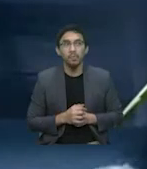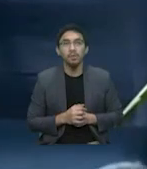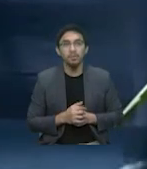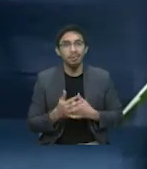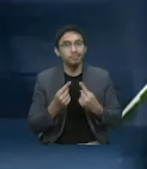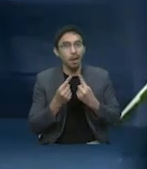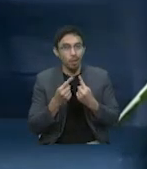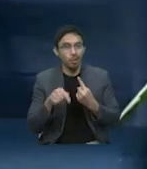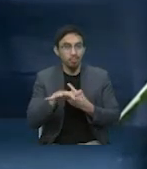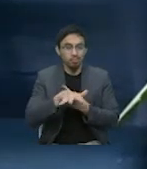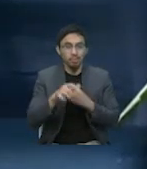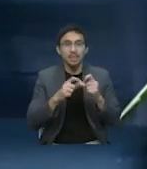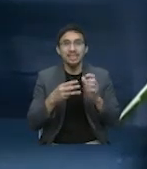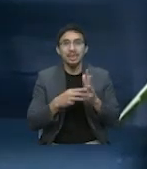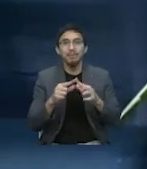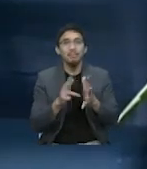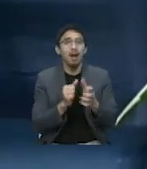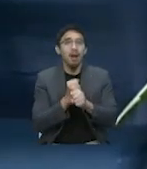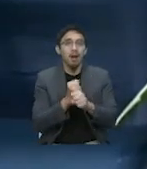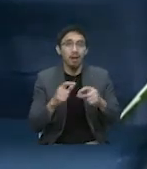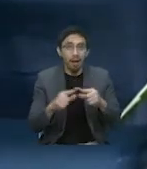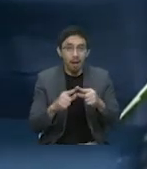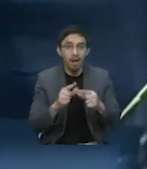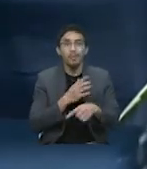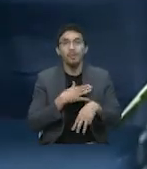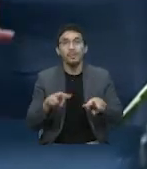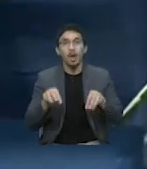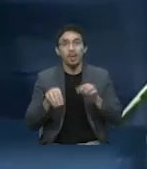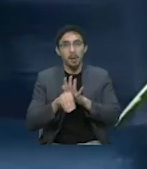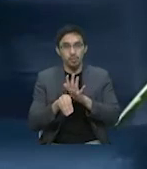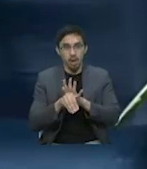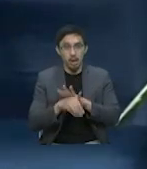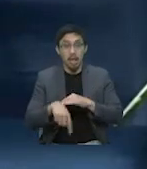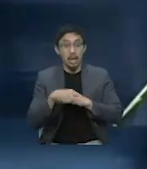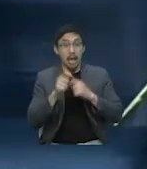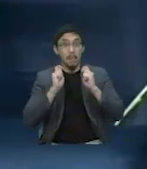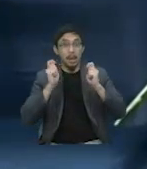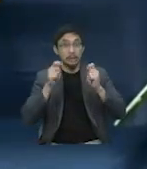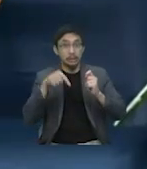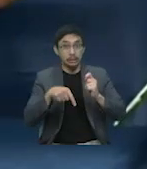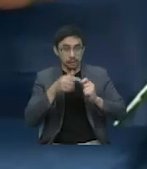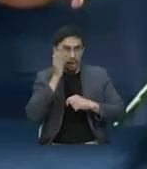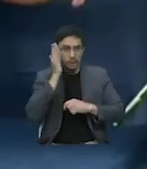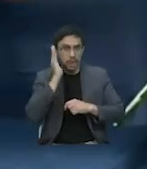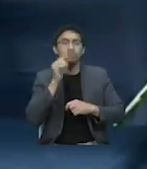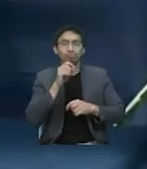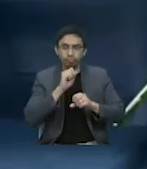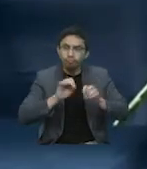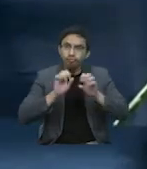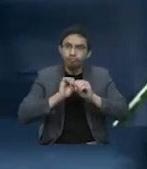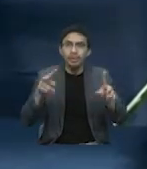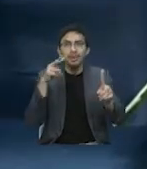berdialog dengan warga di distrik semangga Kabupaten membangun dari kan Ganjar PR menyampaikan visi dan